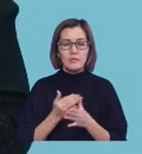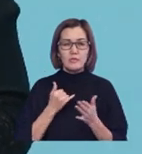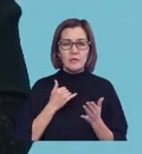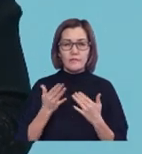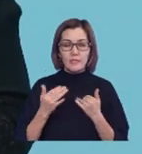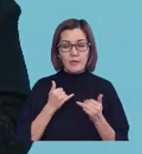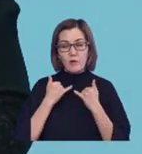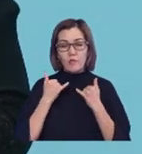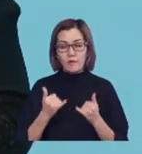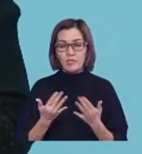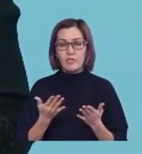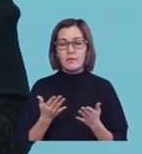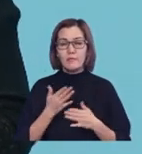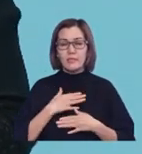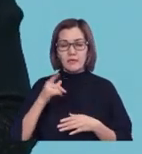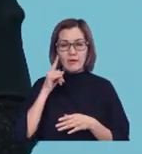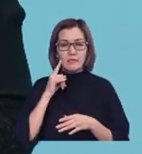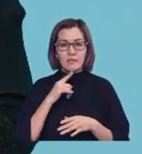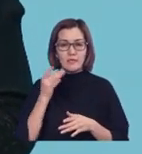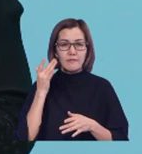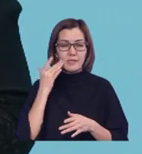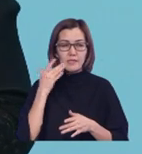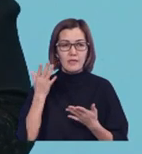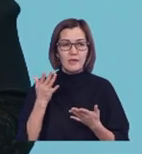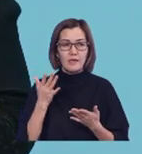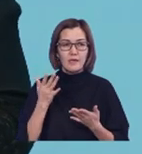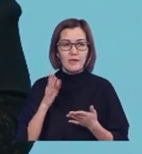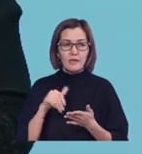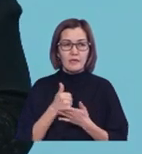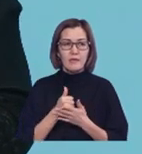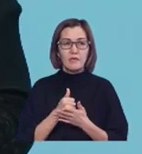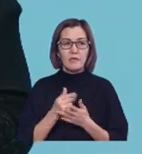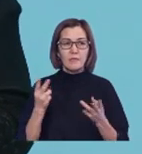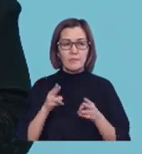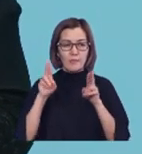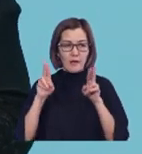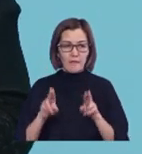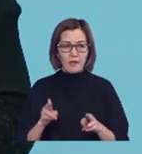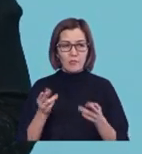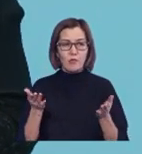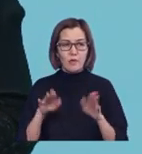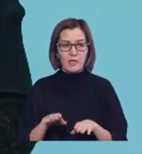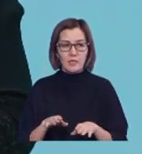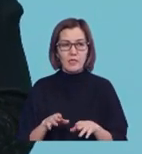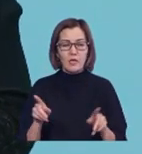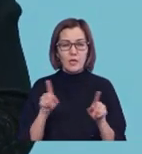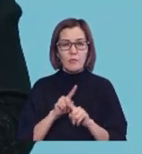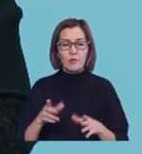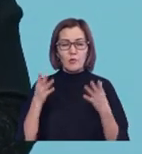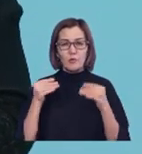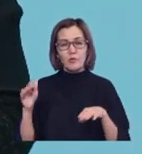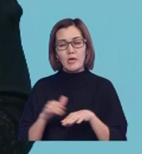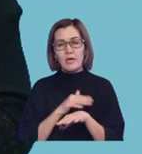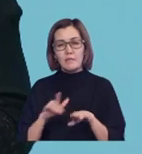сияқты қастерлі құндылықтар біздің еліміздің әрдайым айнымас темір қазығы болып қала береді. Сондықтан бұл күнді айрықша қайырымдылық